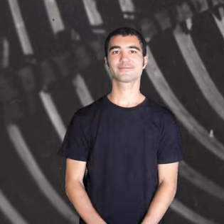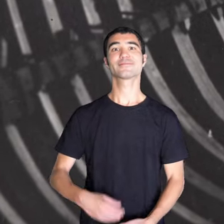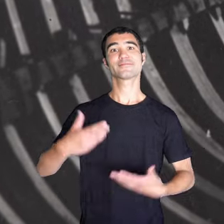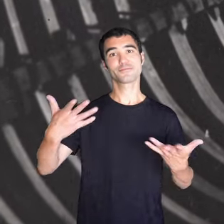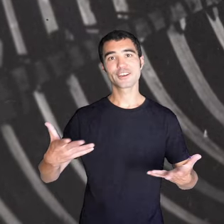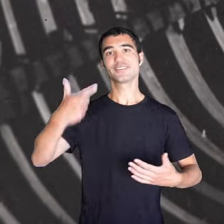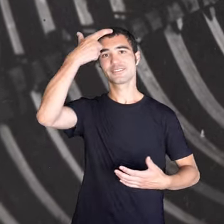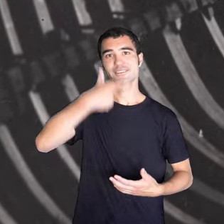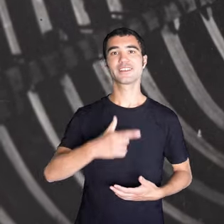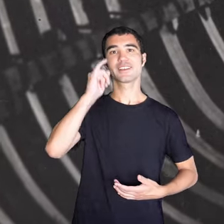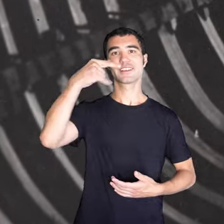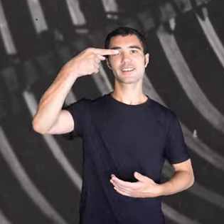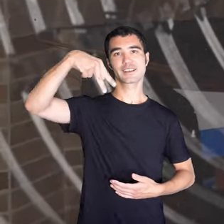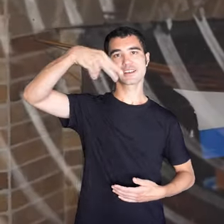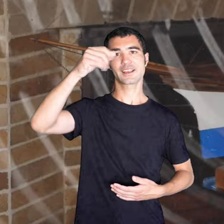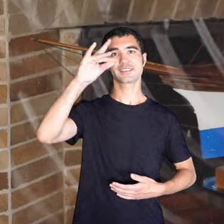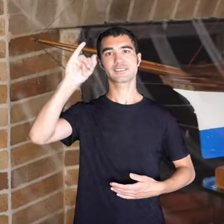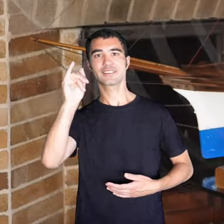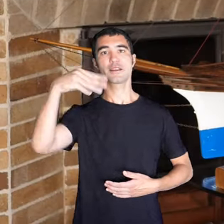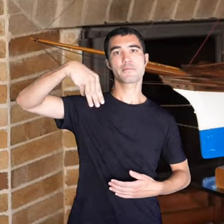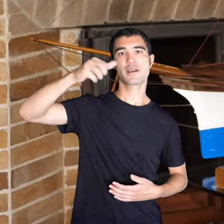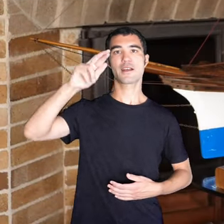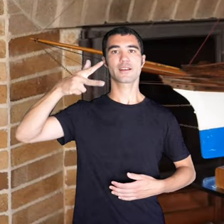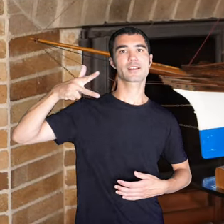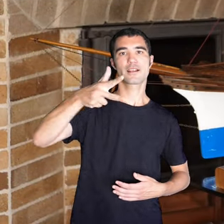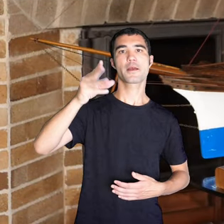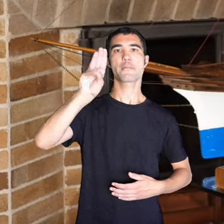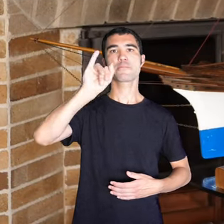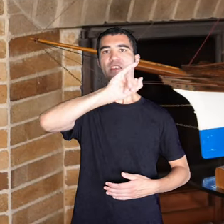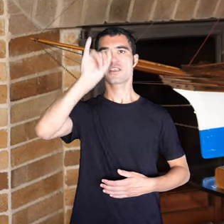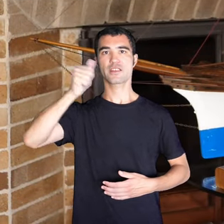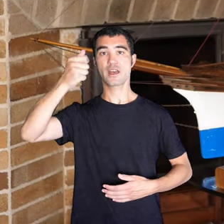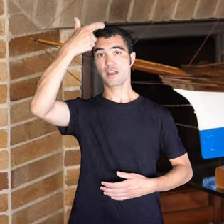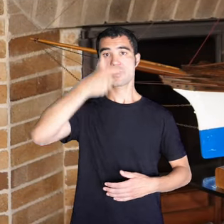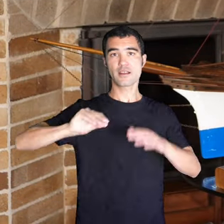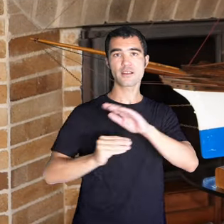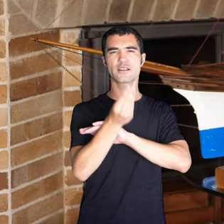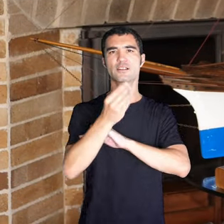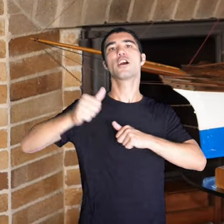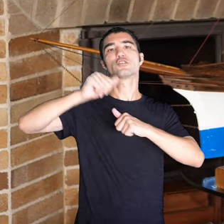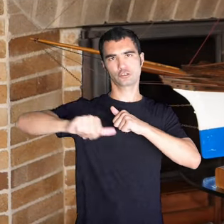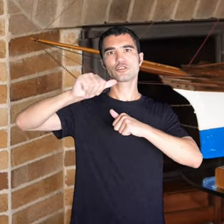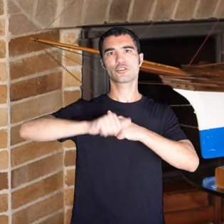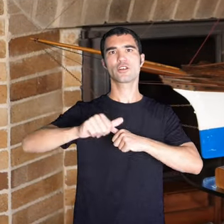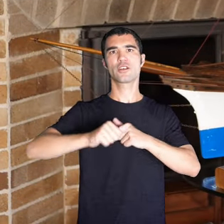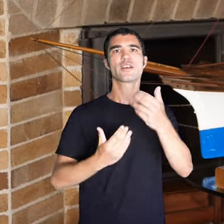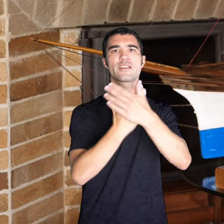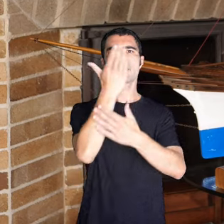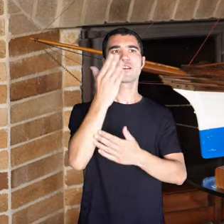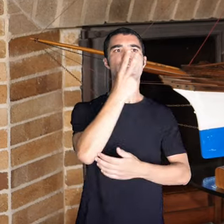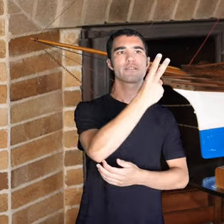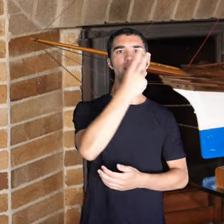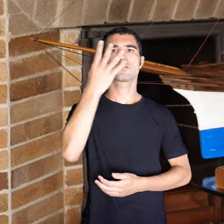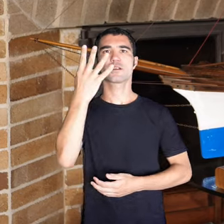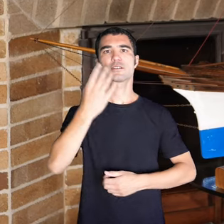Bueno, jo som Ignasi Marc Pisà i vaig néixer a Sóller dia 24